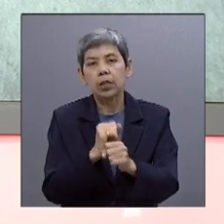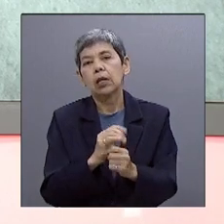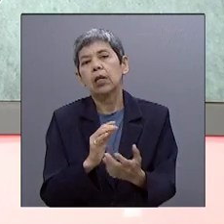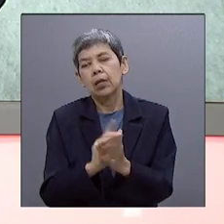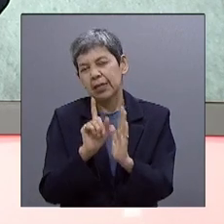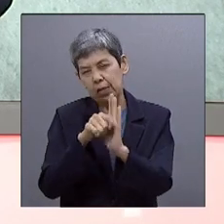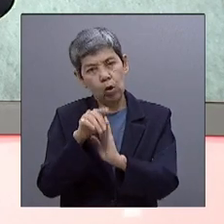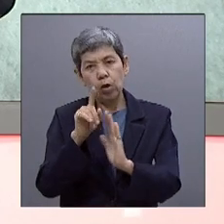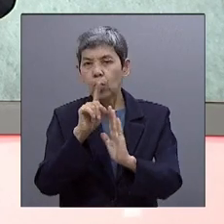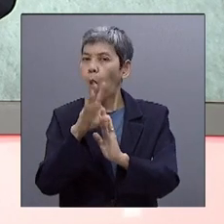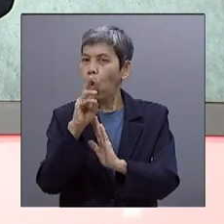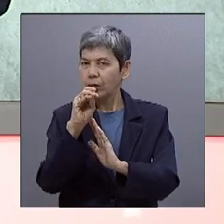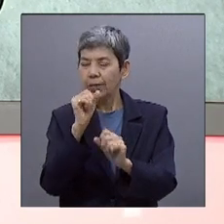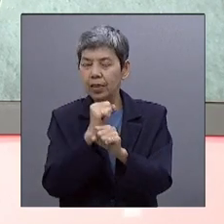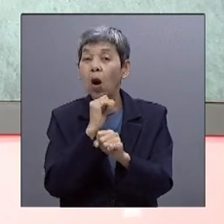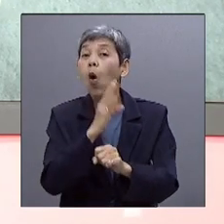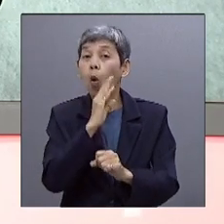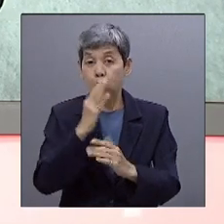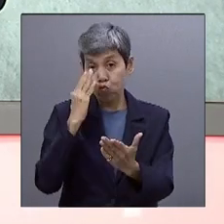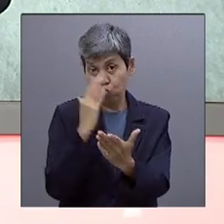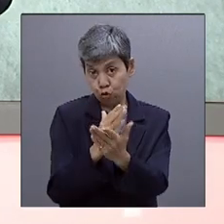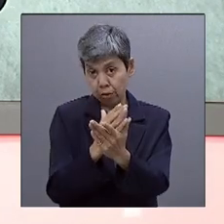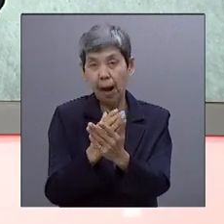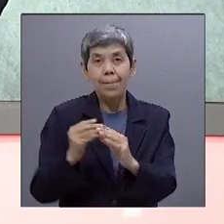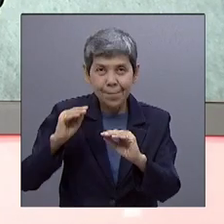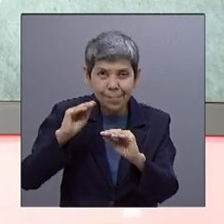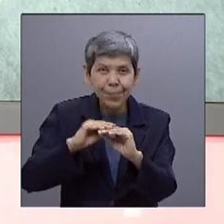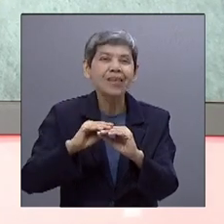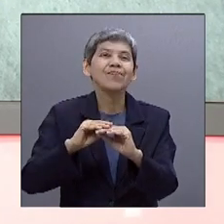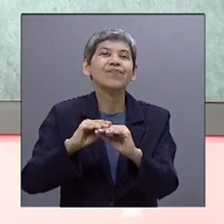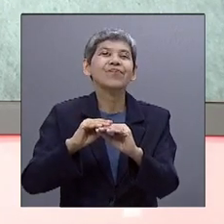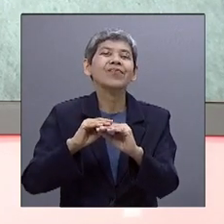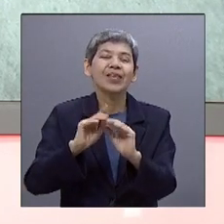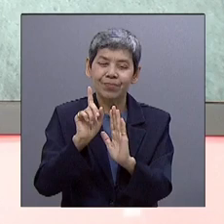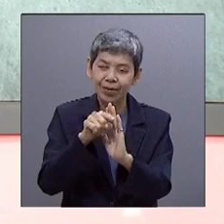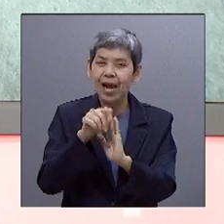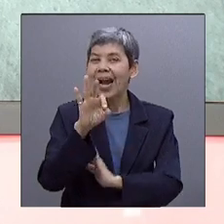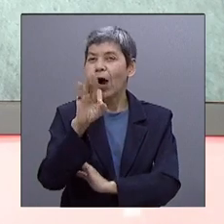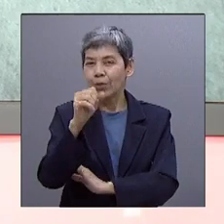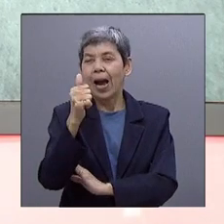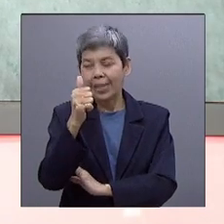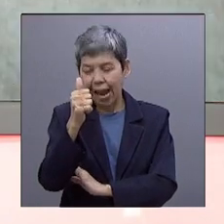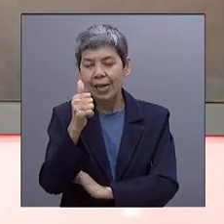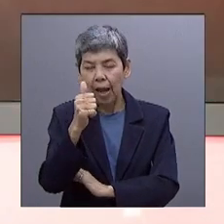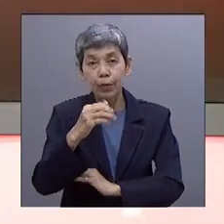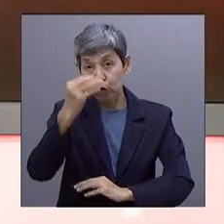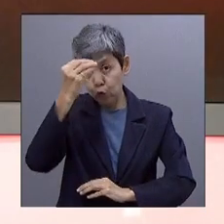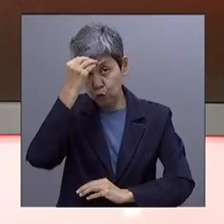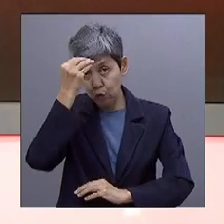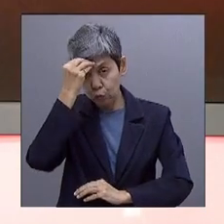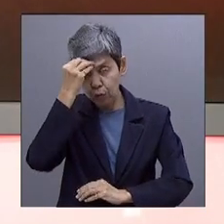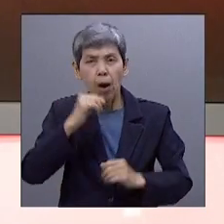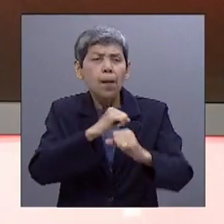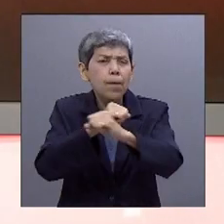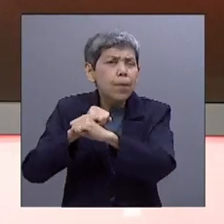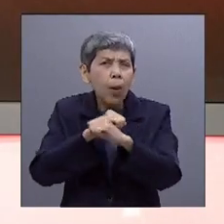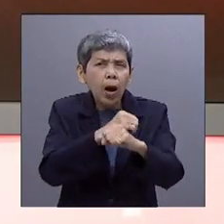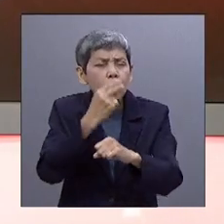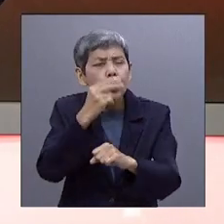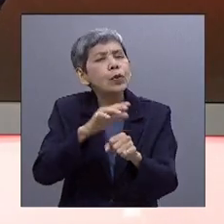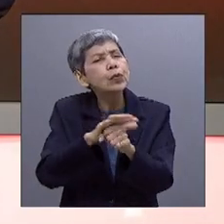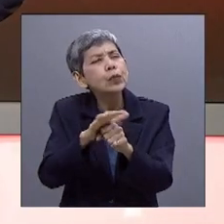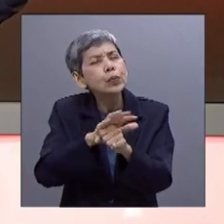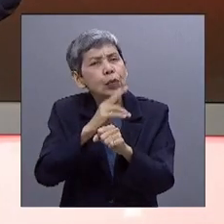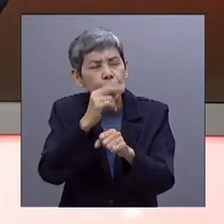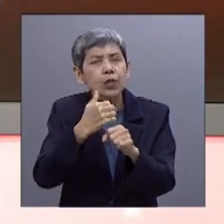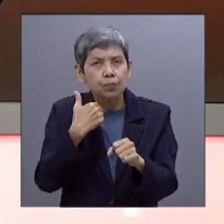นาทีแต่ถ้าเป็นวันหยุดนะคะได้เพิ่มขึ้นมาเป็น 90นาทีค่ะสำหรับญี่ปุ่นเนี่ยมาตรการเหล่านี้อาจจะดูย้อนแย้ง